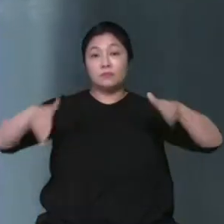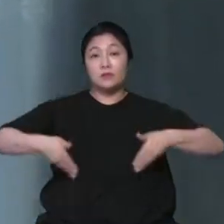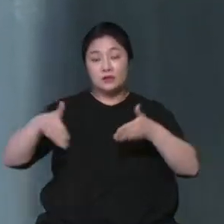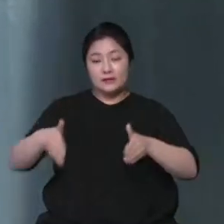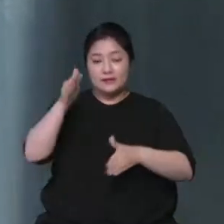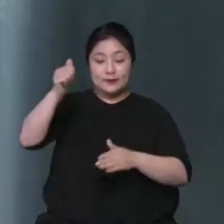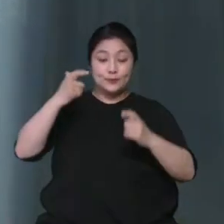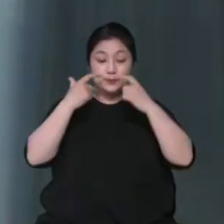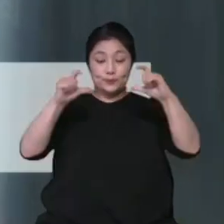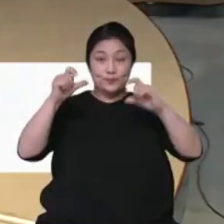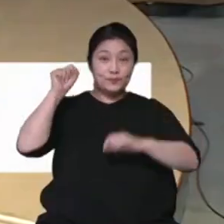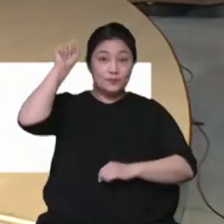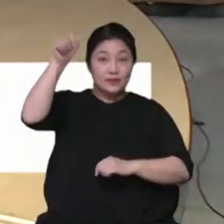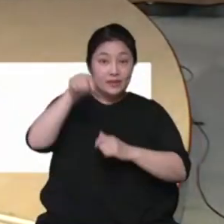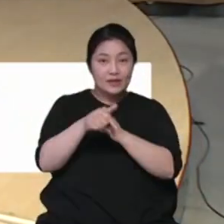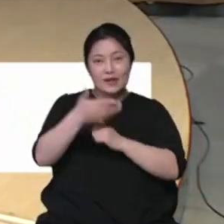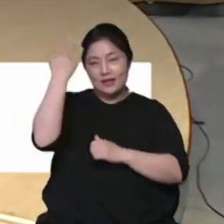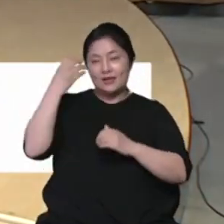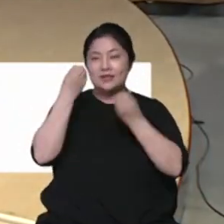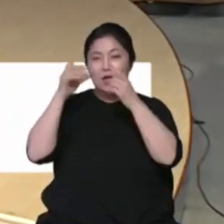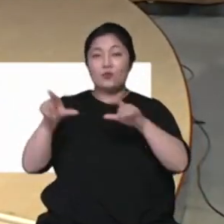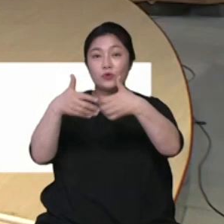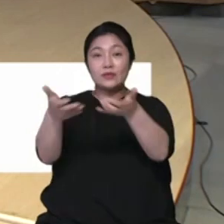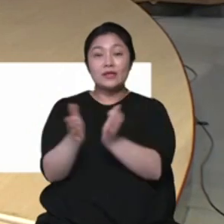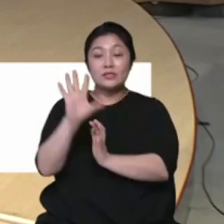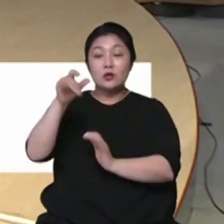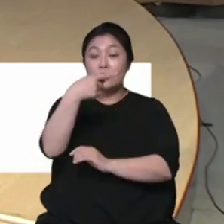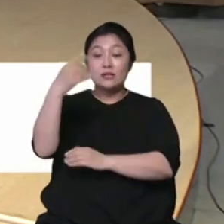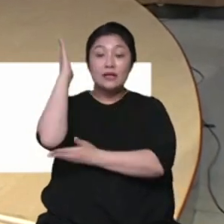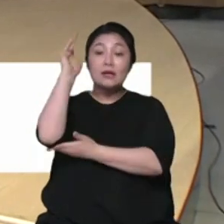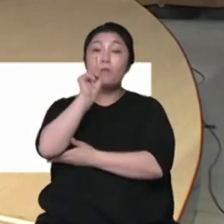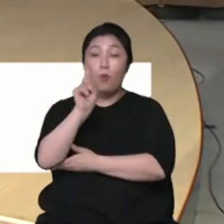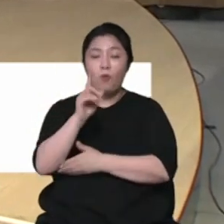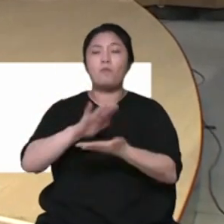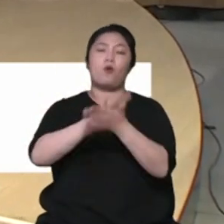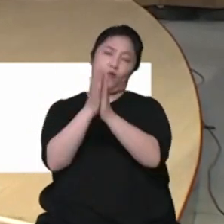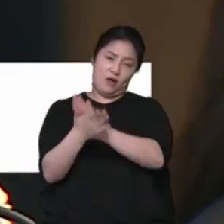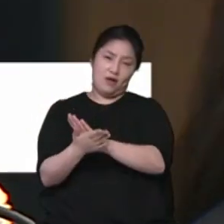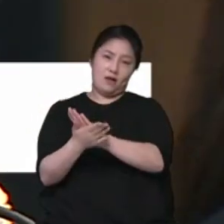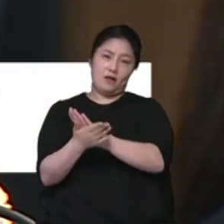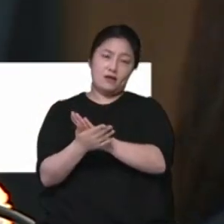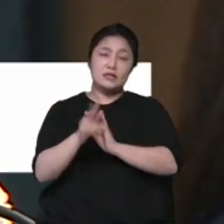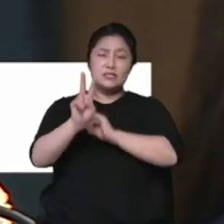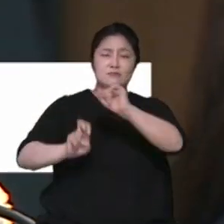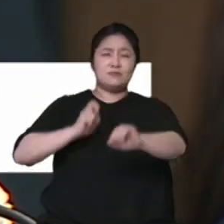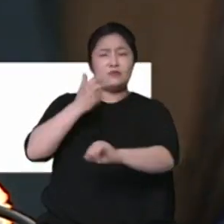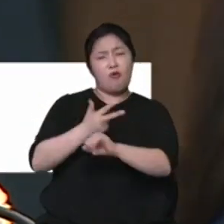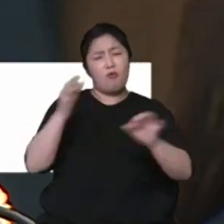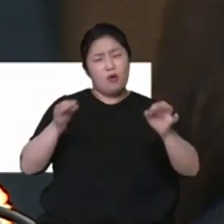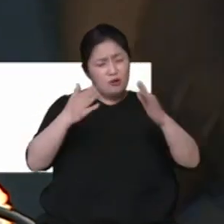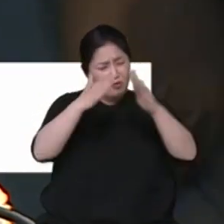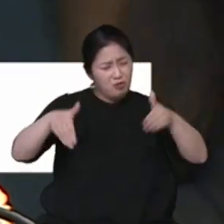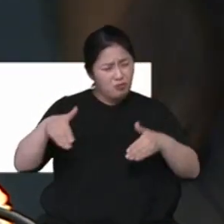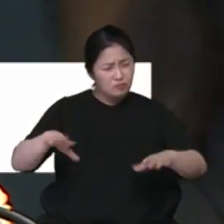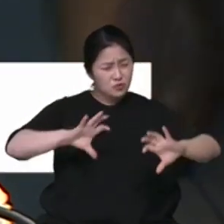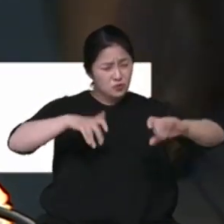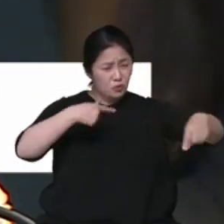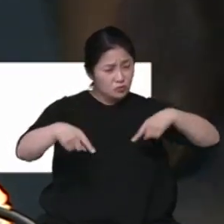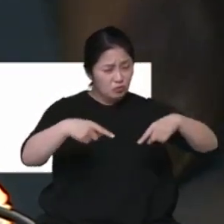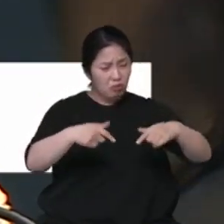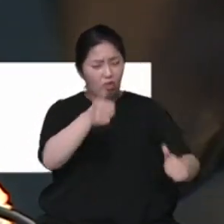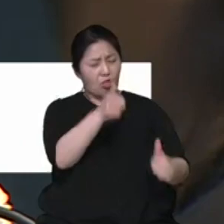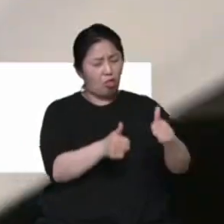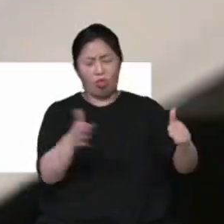전남지사 출마를 선언한 이정현 전 새누리당 대표의 첫 일성은 변화였습니다. 27년간 전남 정치에는